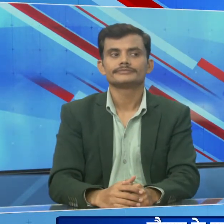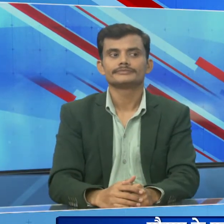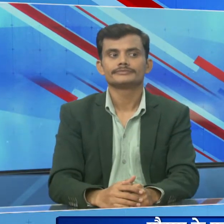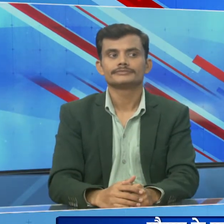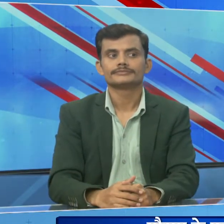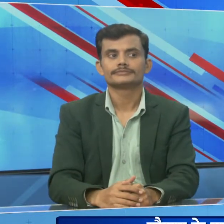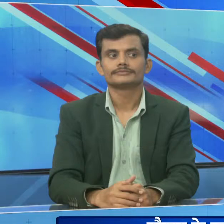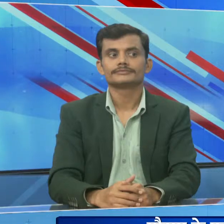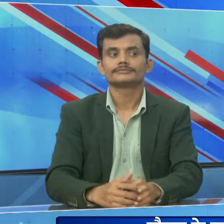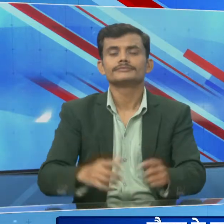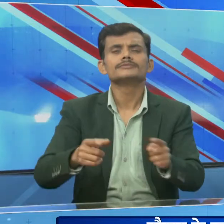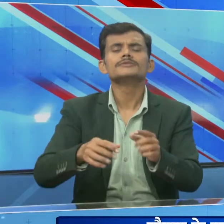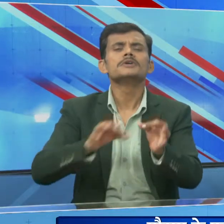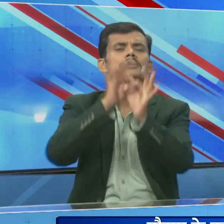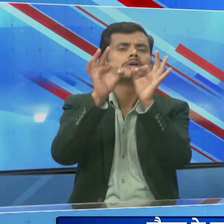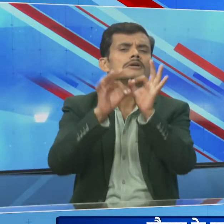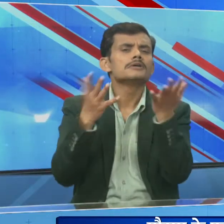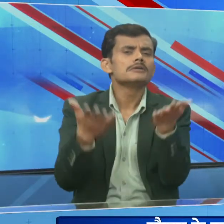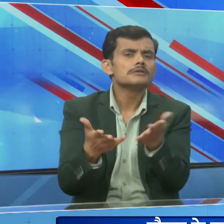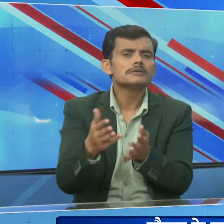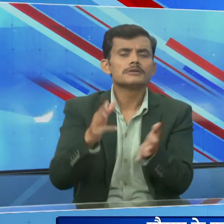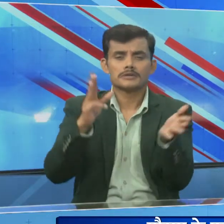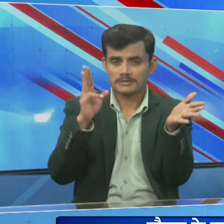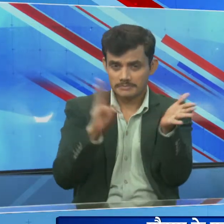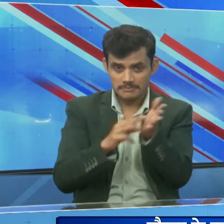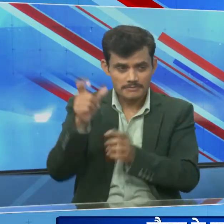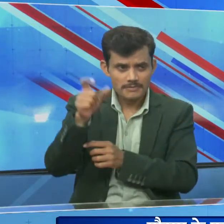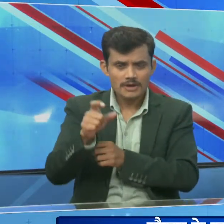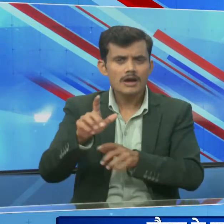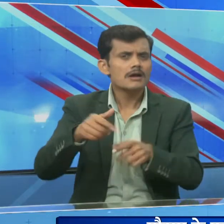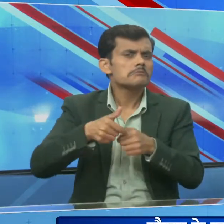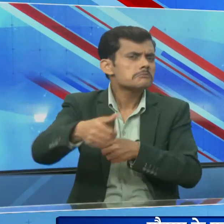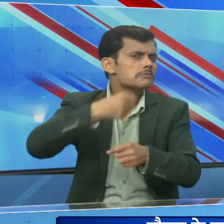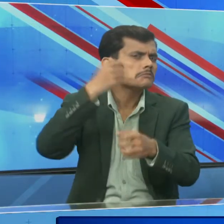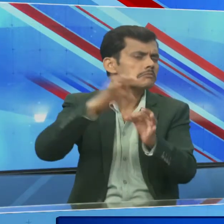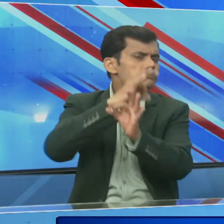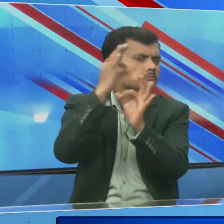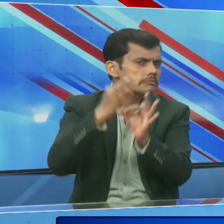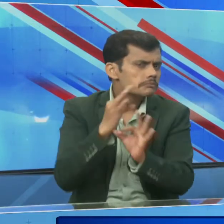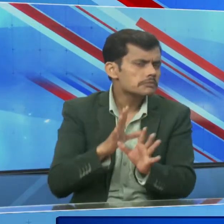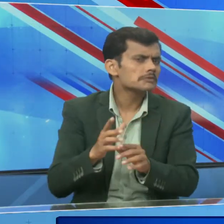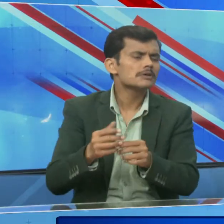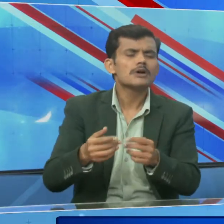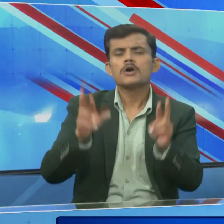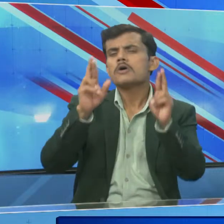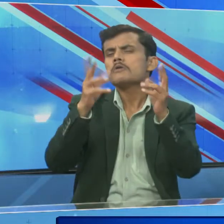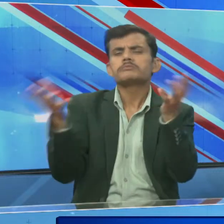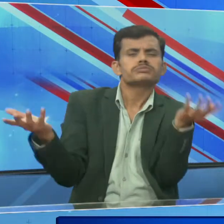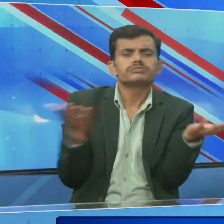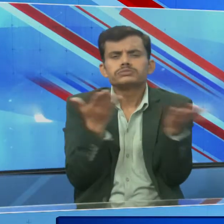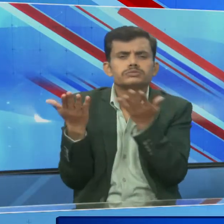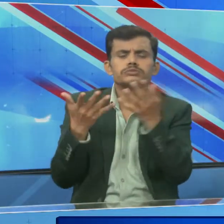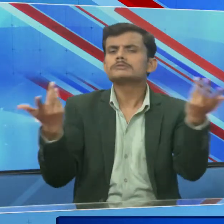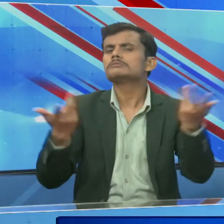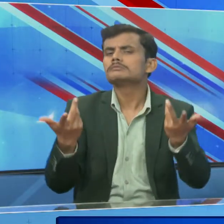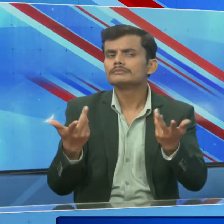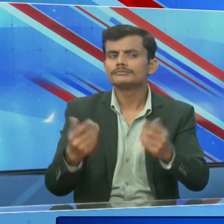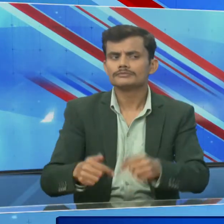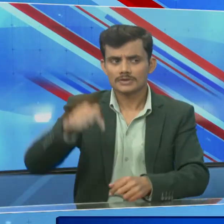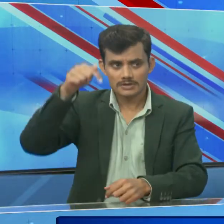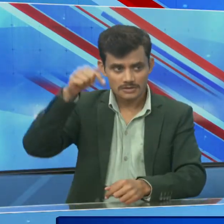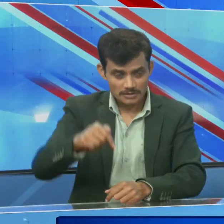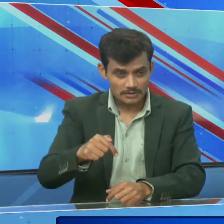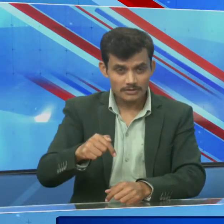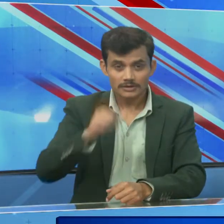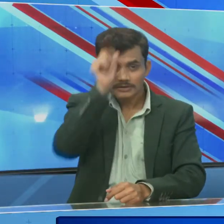मानसून को लेकर के क्या कुछ तैयारियां हैं? डीजी महापात्रा जी हमारे साथ हैं। सर, क्या कुछ खास तैयारियां हैं? कैसा इस बार एक्सपेक्ट कर रहे हैं मानसून? आज भारत